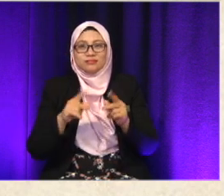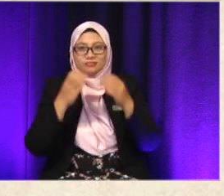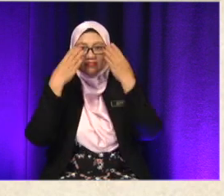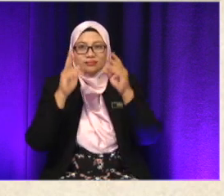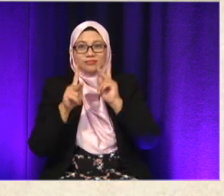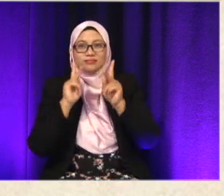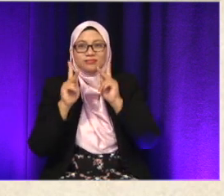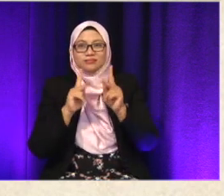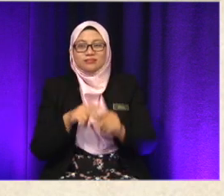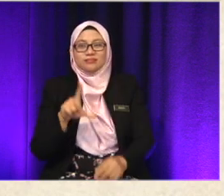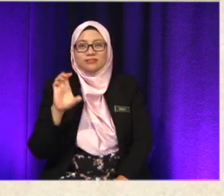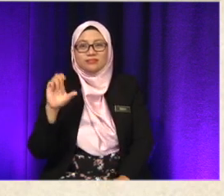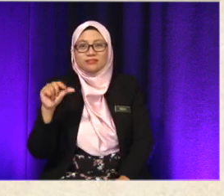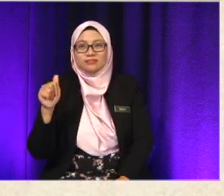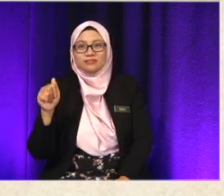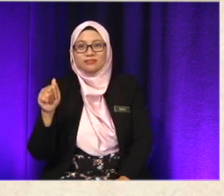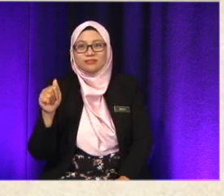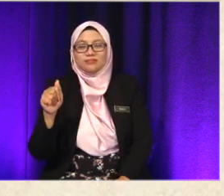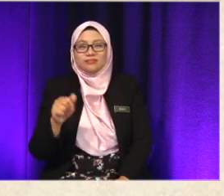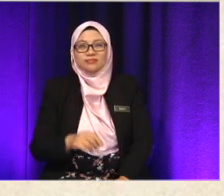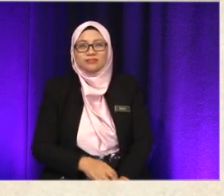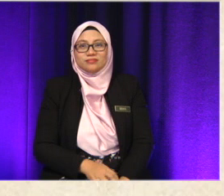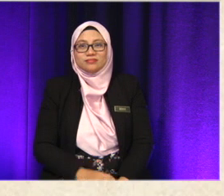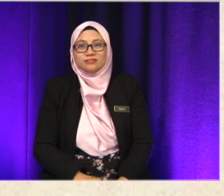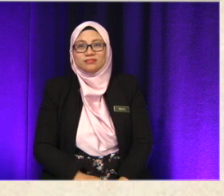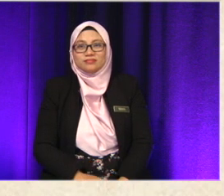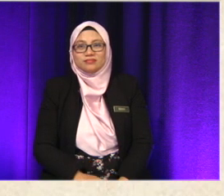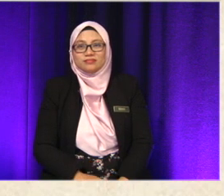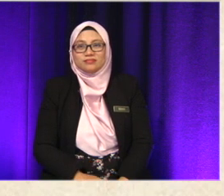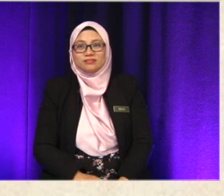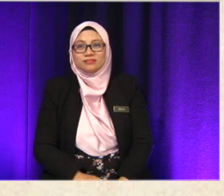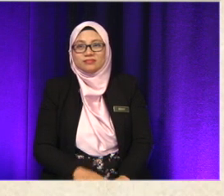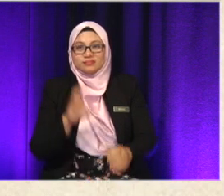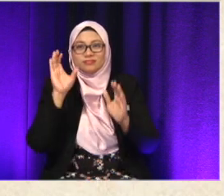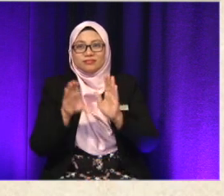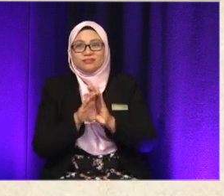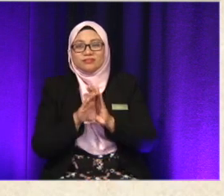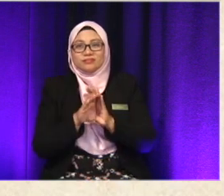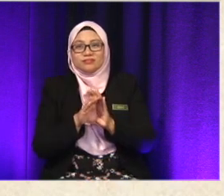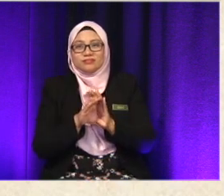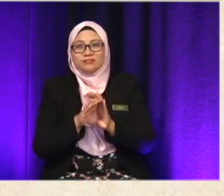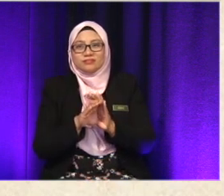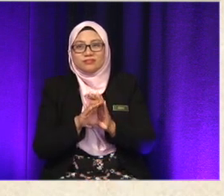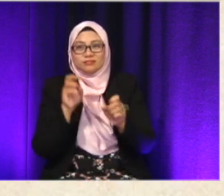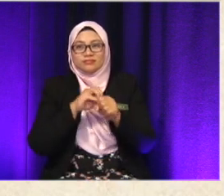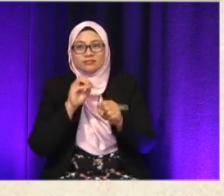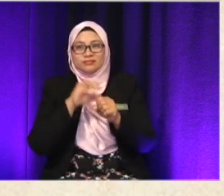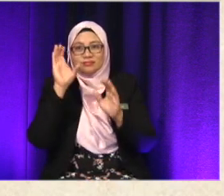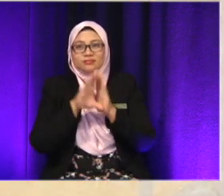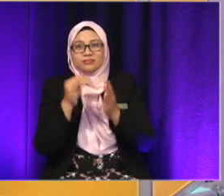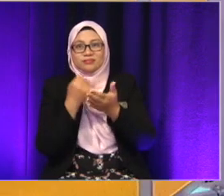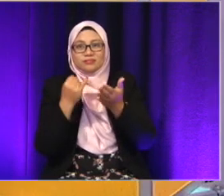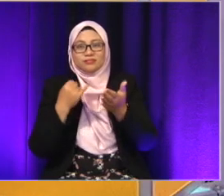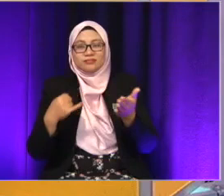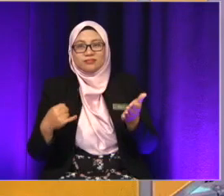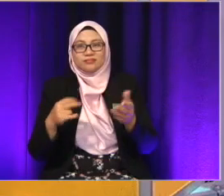dia melegakan. Ini simbol ya. Simbol injap pelega. Okey, simbol injap pelega. dalam simbol kena lukis ni. Kalau kita lukis yang ni,